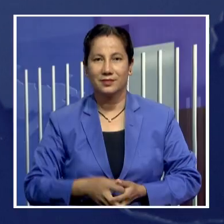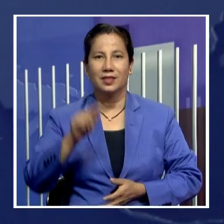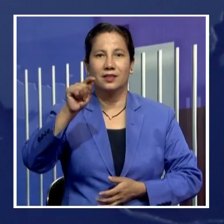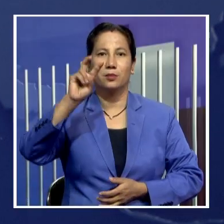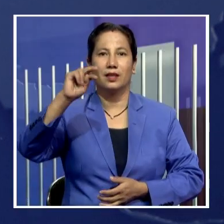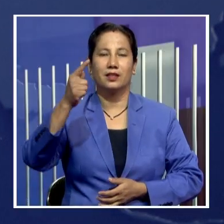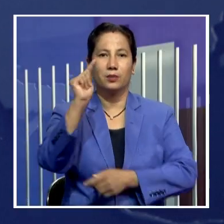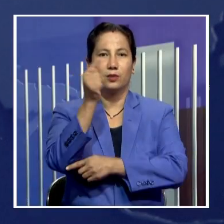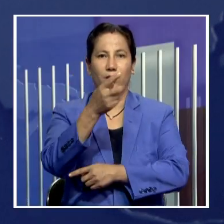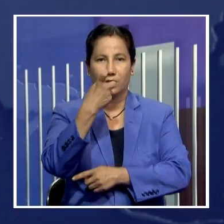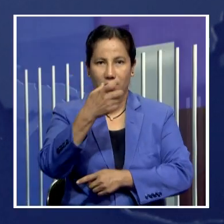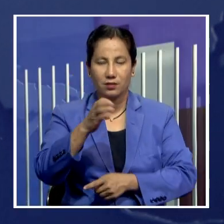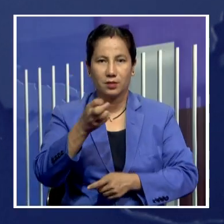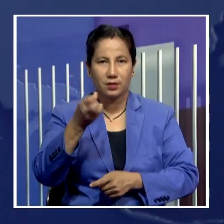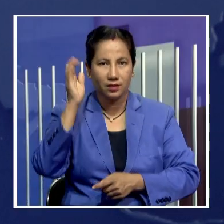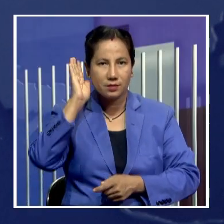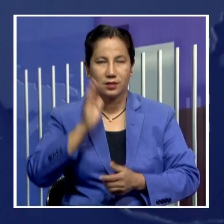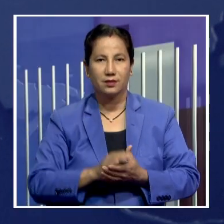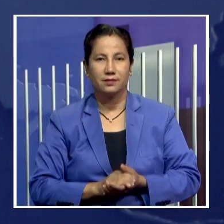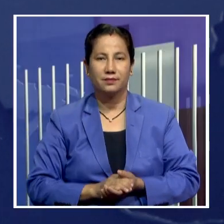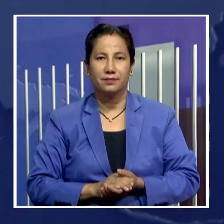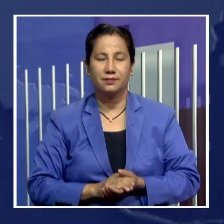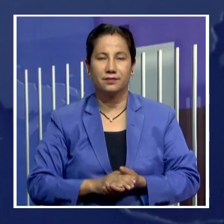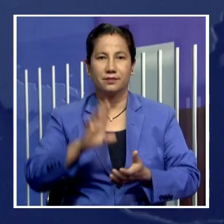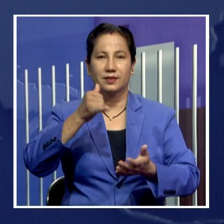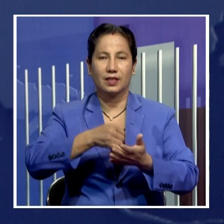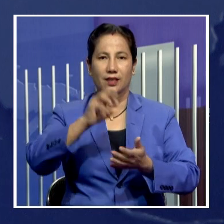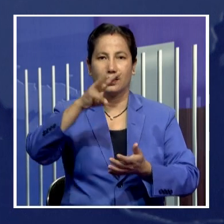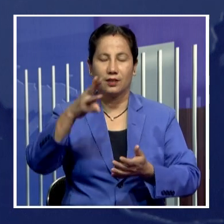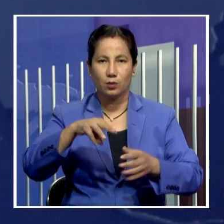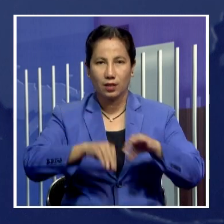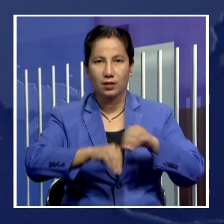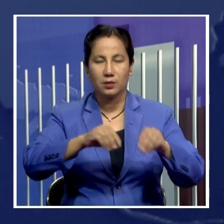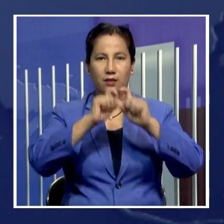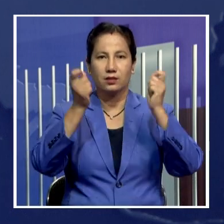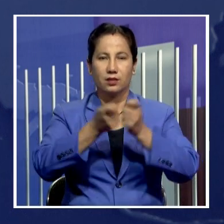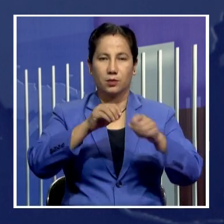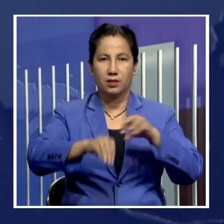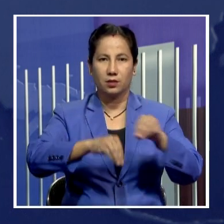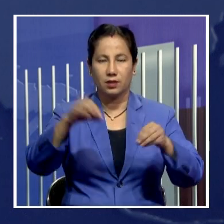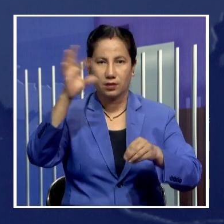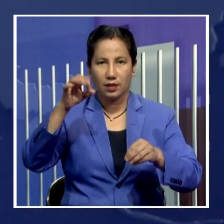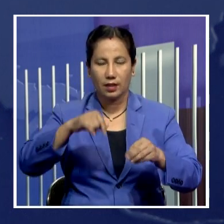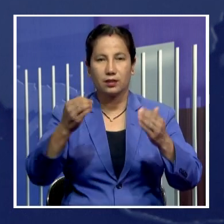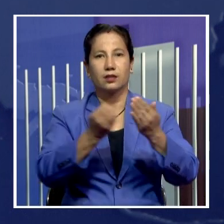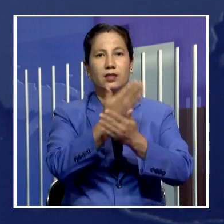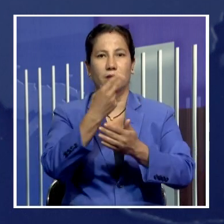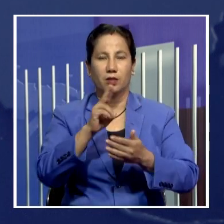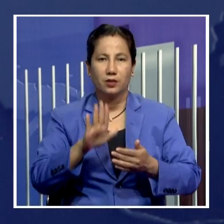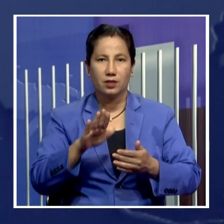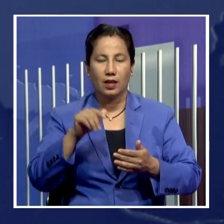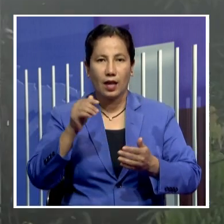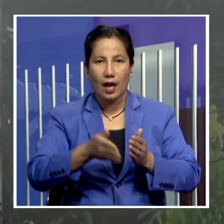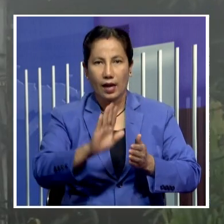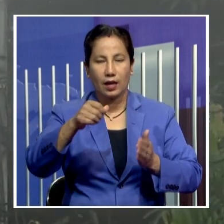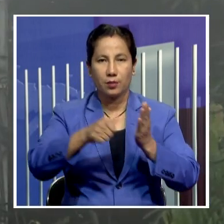तपाईँ एनटिभी कोहलपुर हेर्दै हुनुहुन्छ। अब बाँकी समाचार। दाङका तीनवटा निर्वाचन क्षेत्रमा निर्वाचन कार्यालय आज स्थापना गरिएको छ।